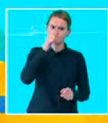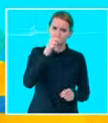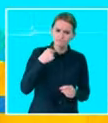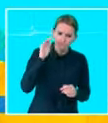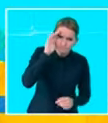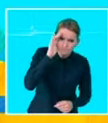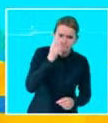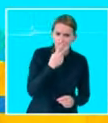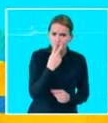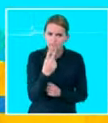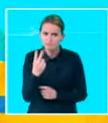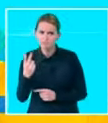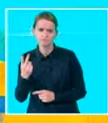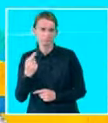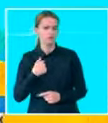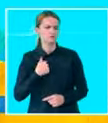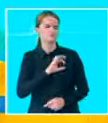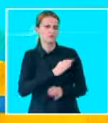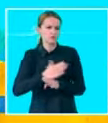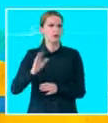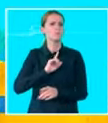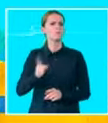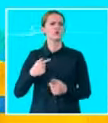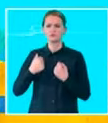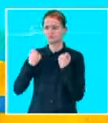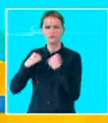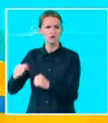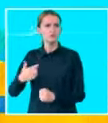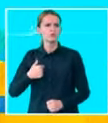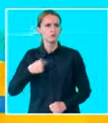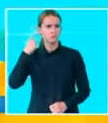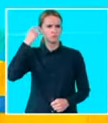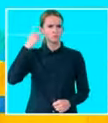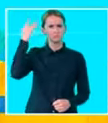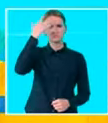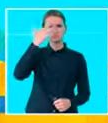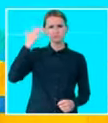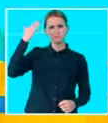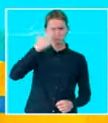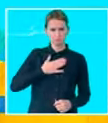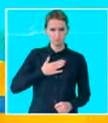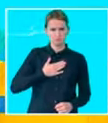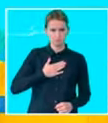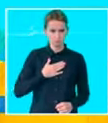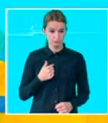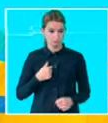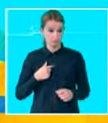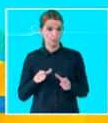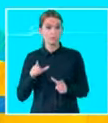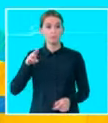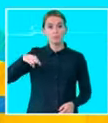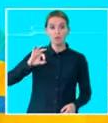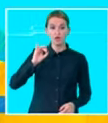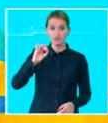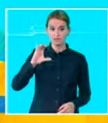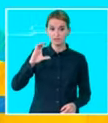да ги защитавам. Това, което и вие казахте, Мария Касимова Моасе е за. Да, като човешко същество, аз съм за тези